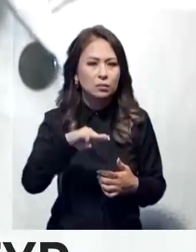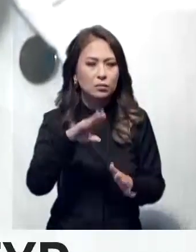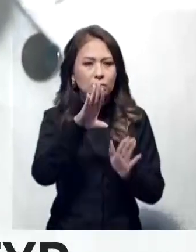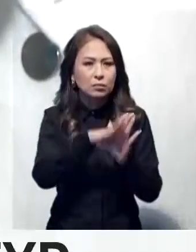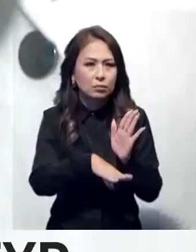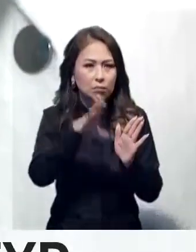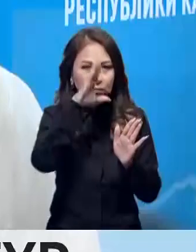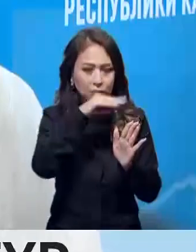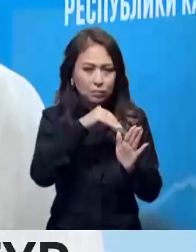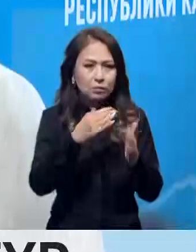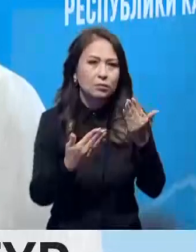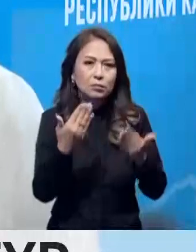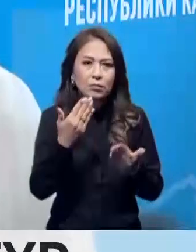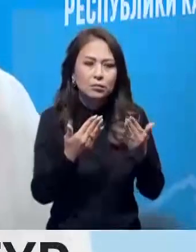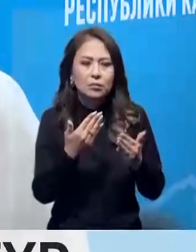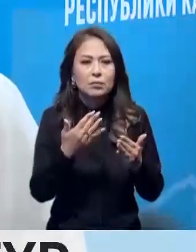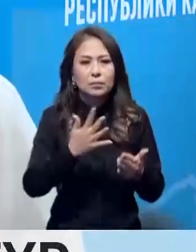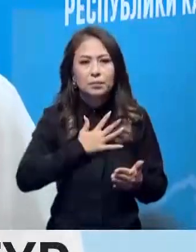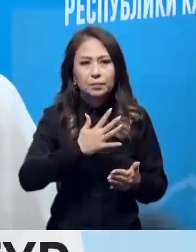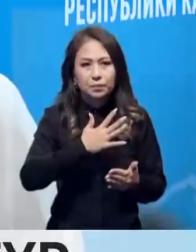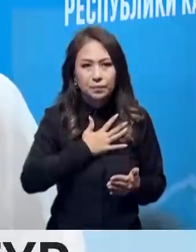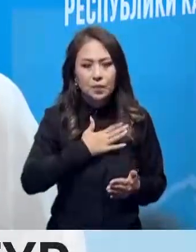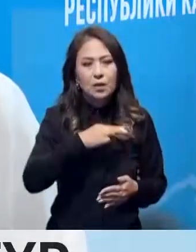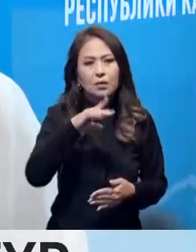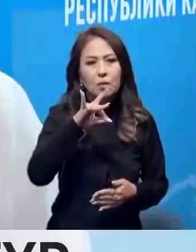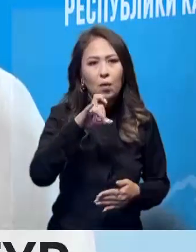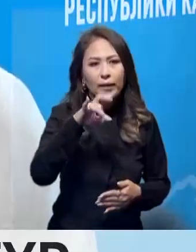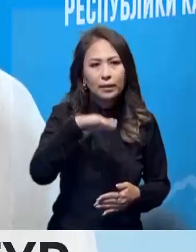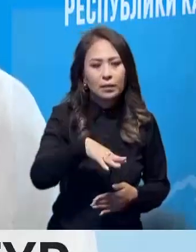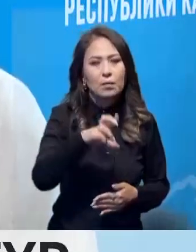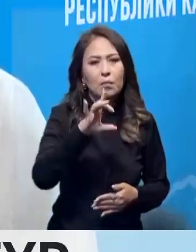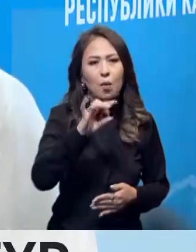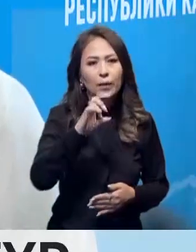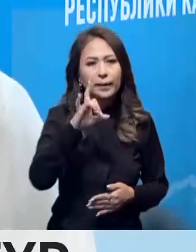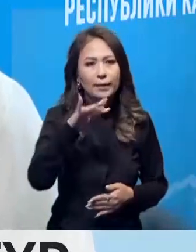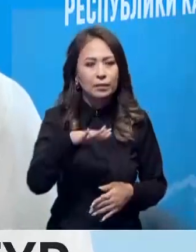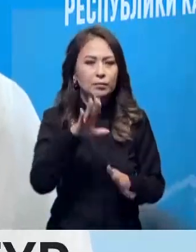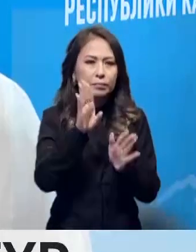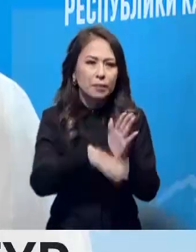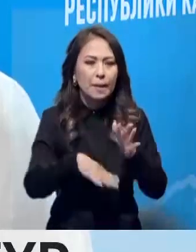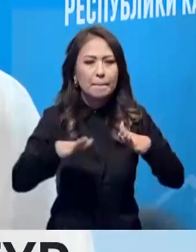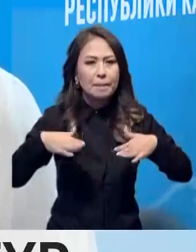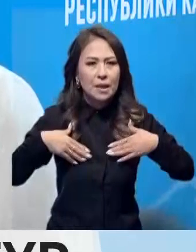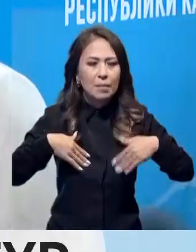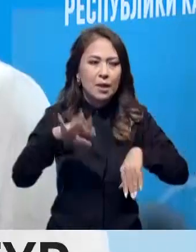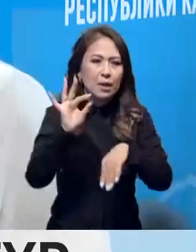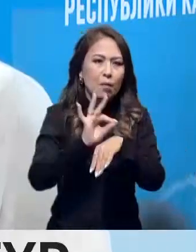асқынуы мүмкін. Одан кейін тыныс жолдары, және трахеит, бронхит, өкпені қабыну, пневмония түрінде болуы мүмкін.